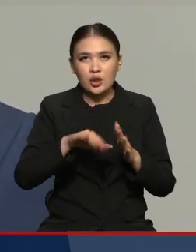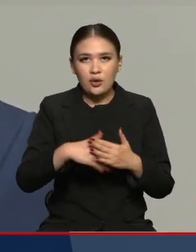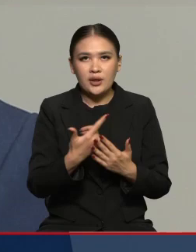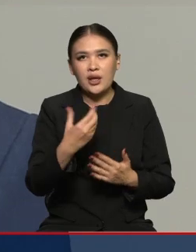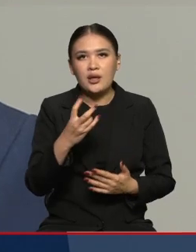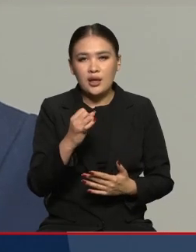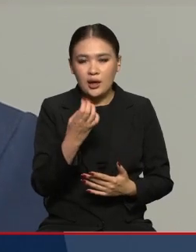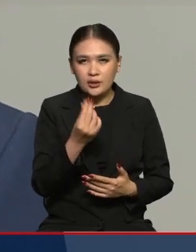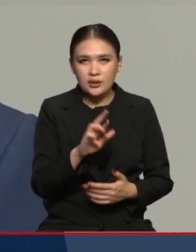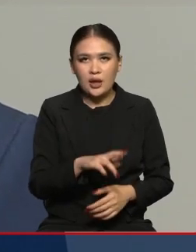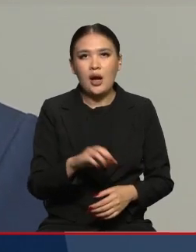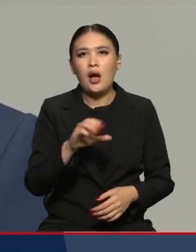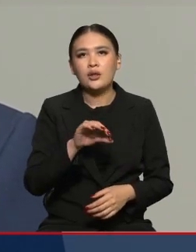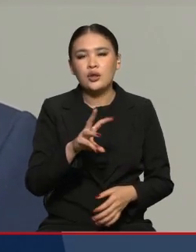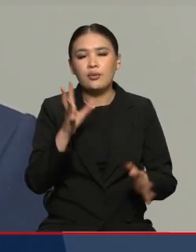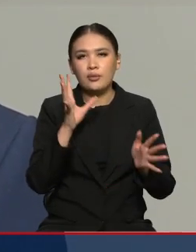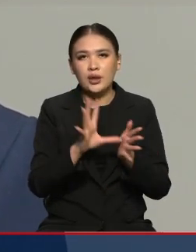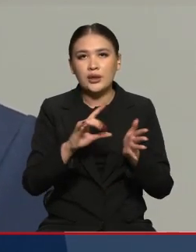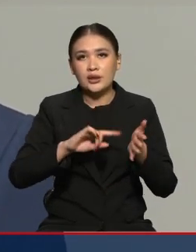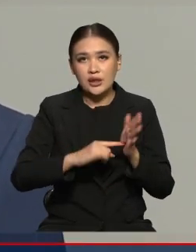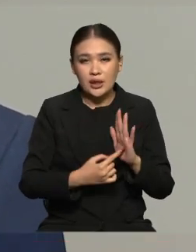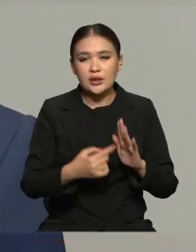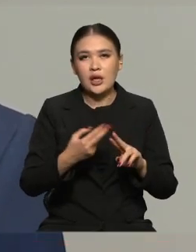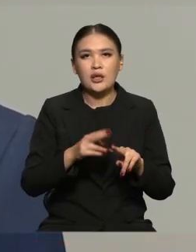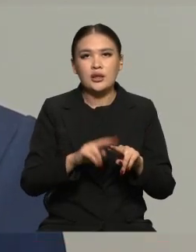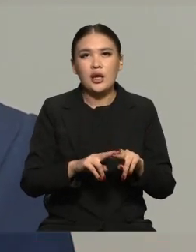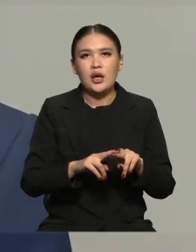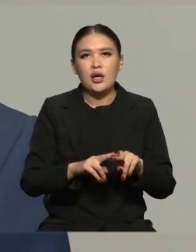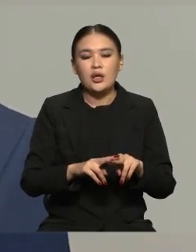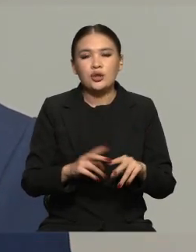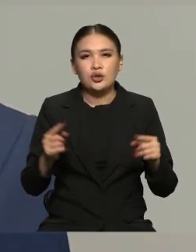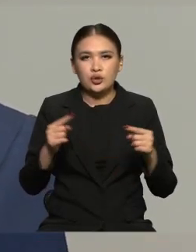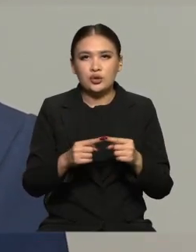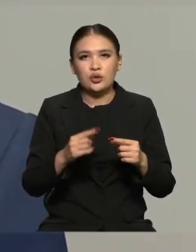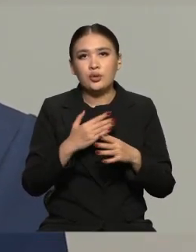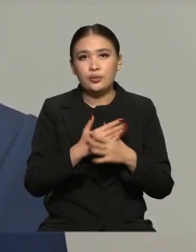Соответственно, вот атомная электростанция является практически безальтернативным источником электроэнергии.